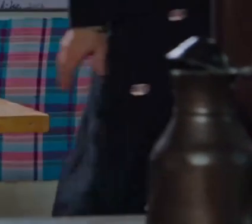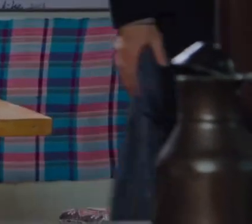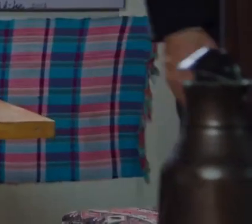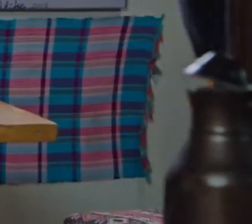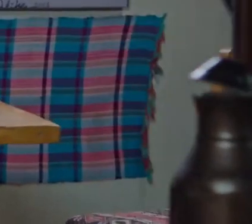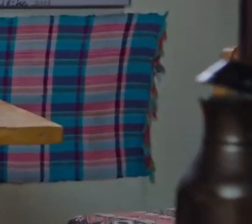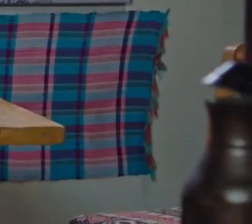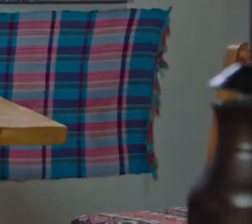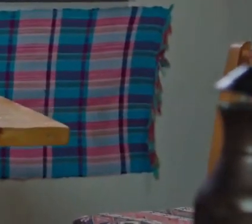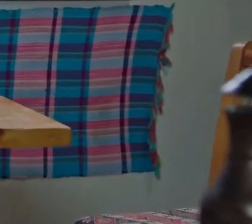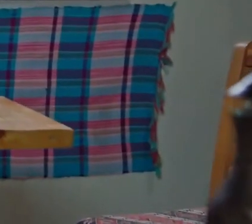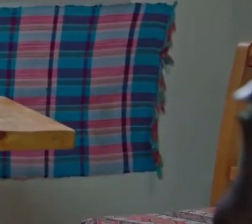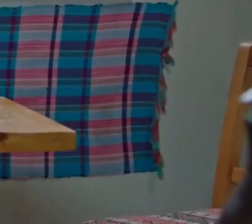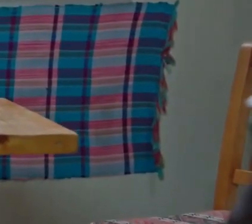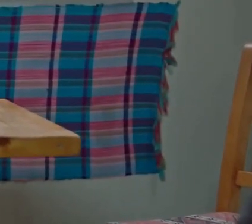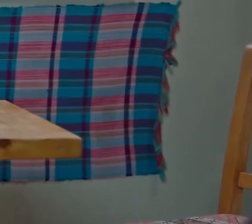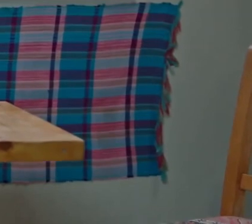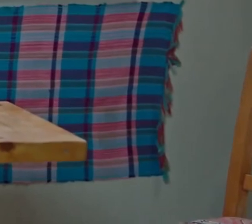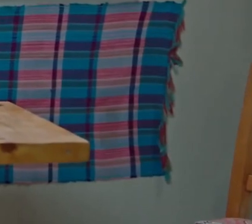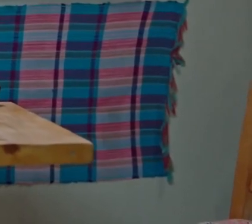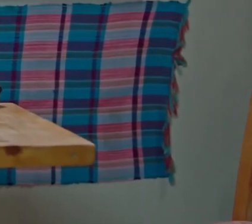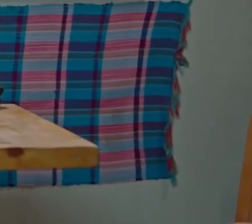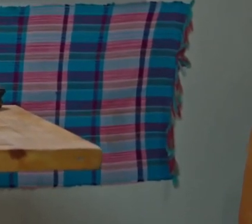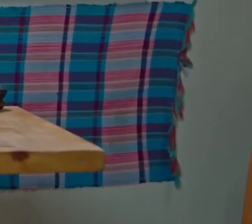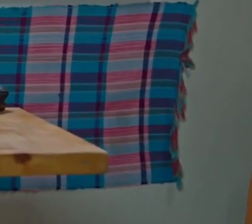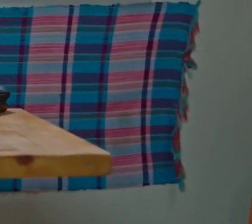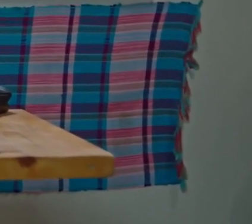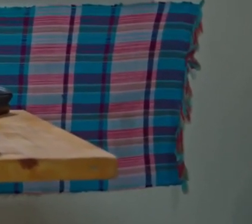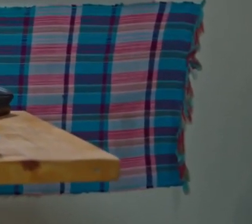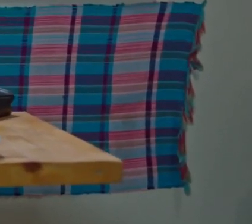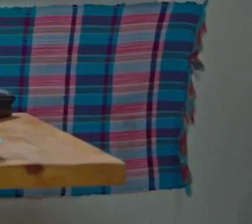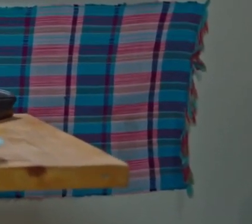Kalktılar. Yaşar ağlamaklı kepiklerini hızlı hızlı kırpıştırdı.